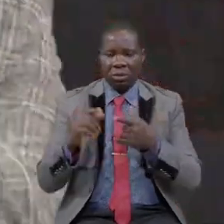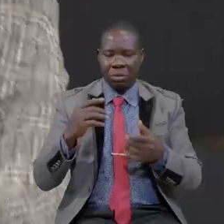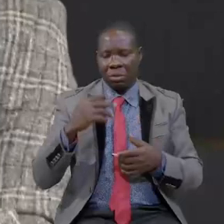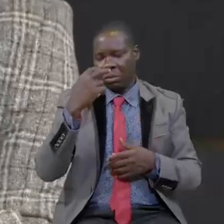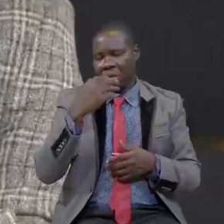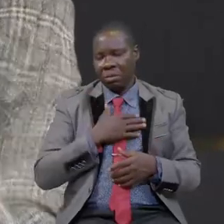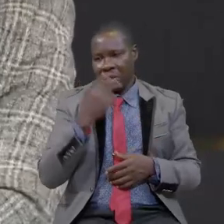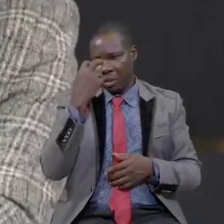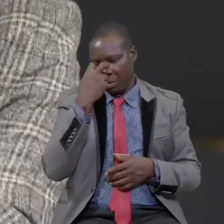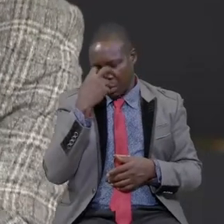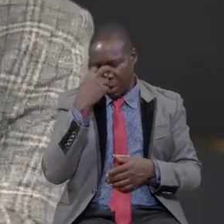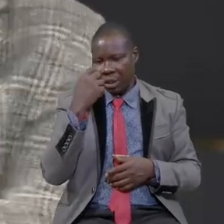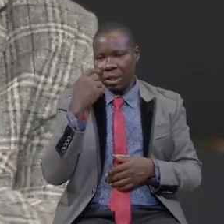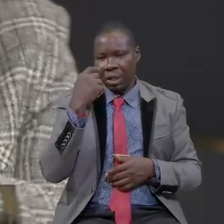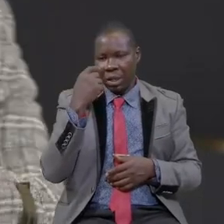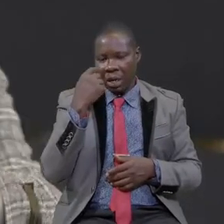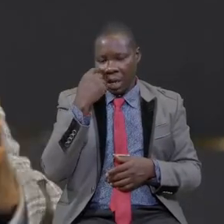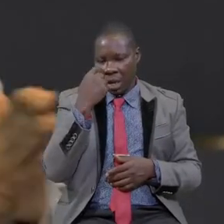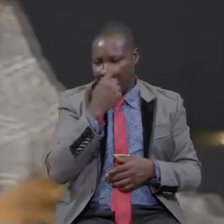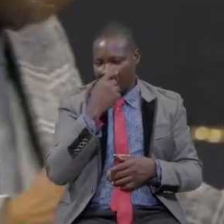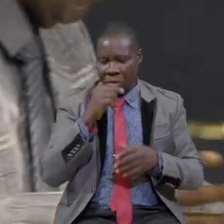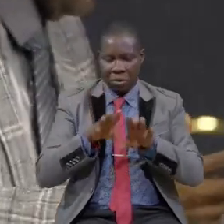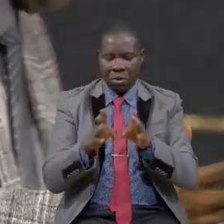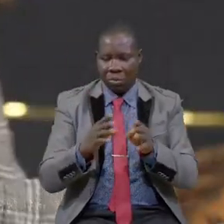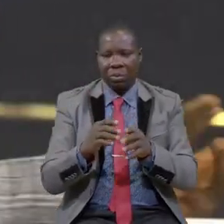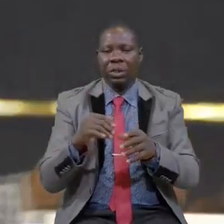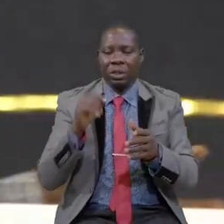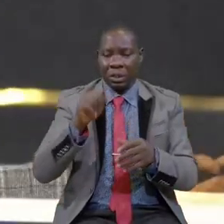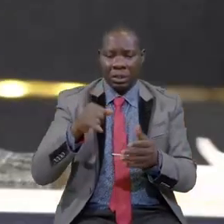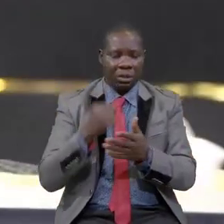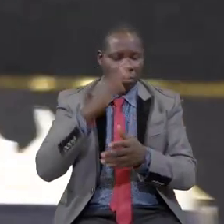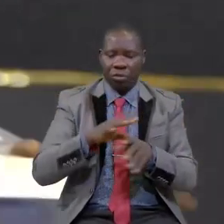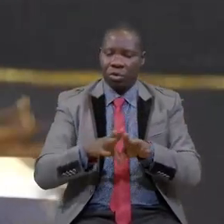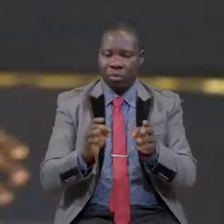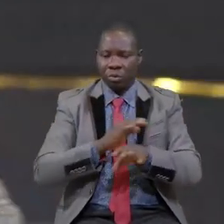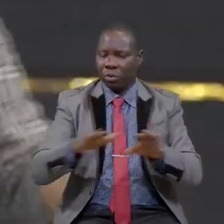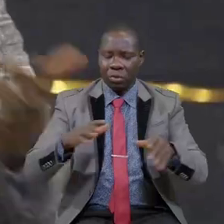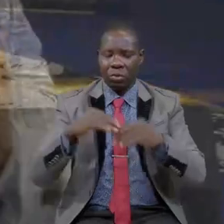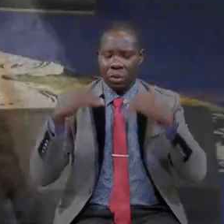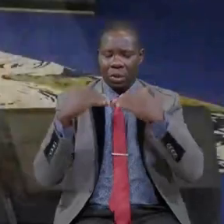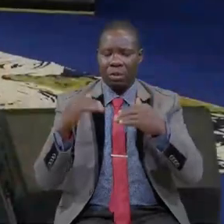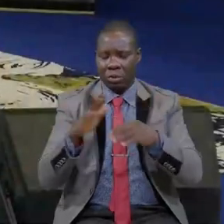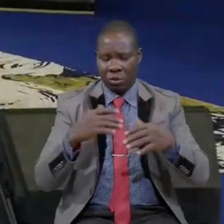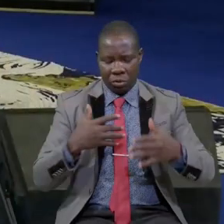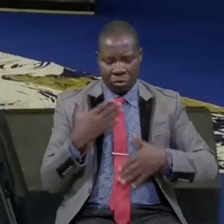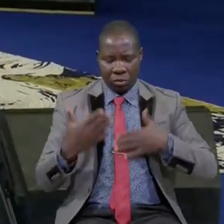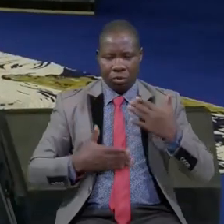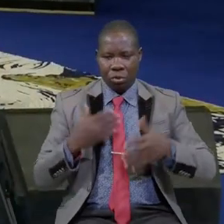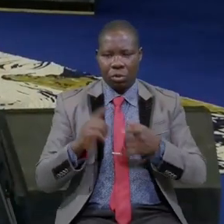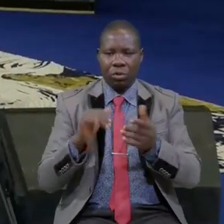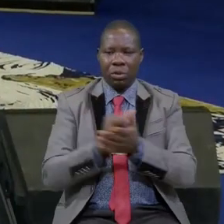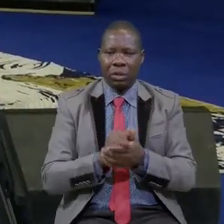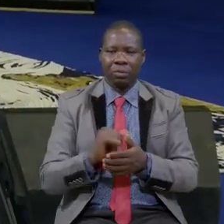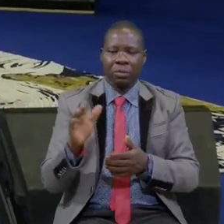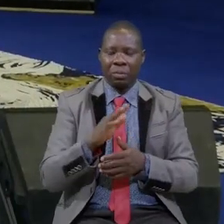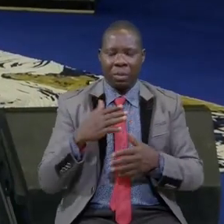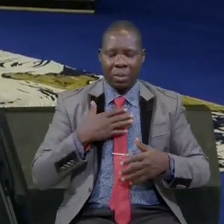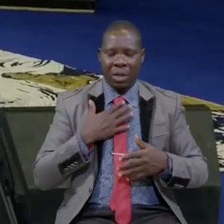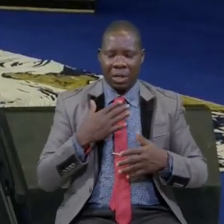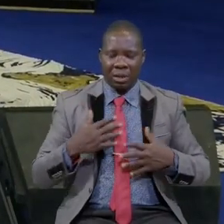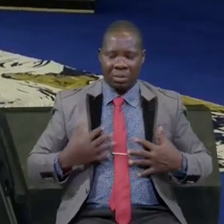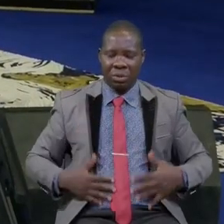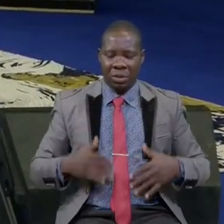s'ouvrir, mais ne limite pas ta joie à cela. Oh, mon corps était guéri, oui, ton corps sera guéri ce